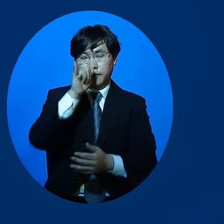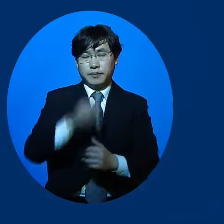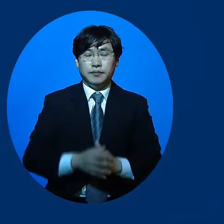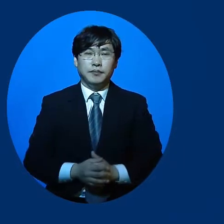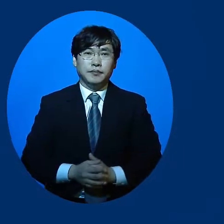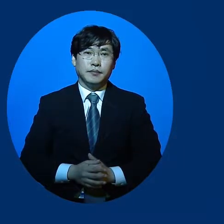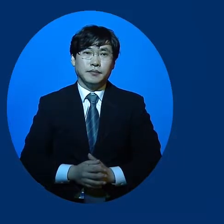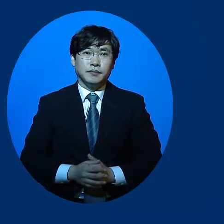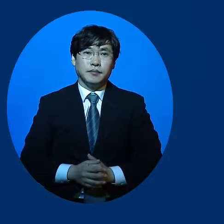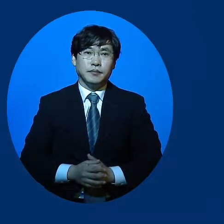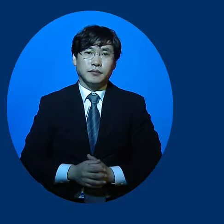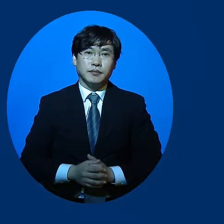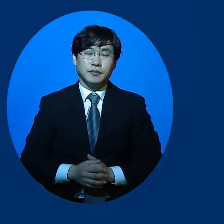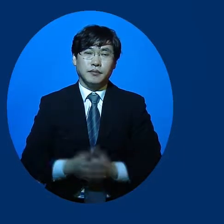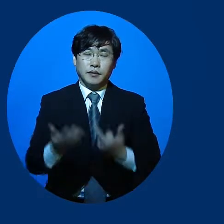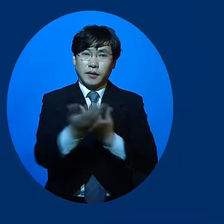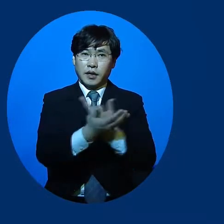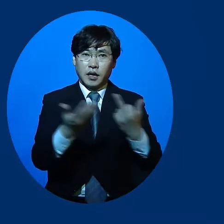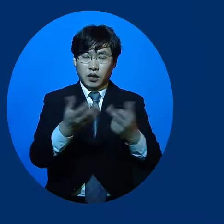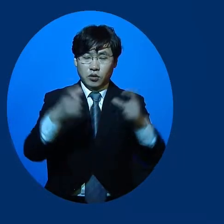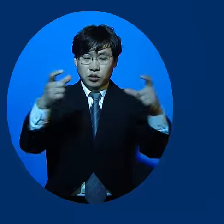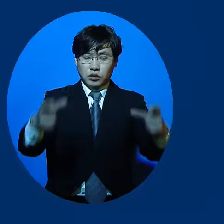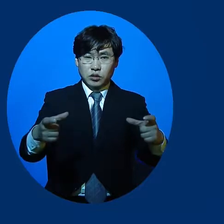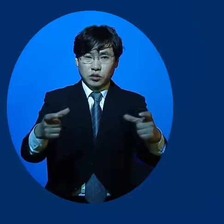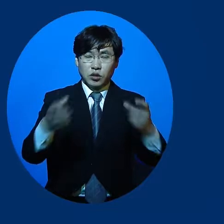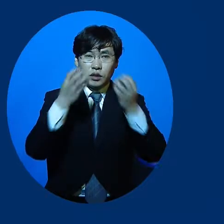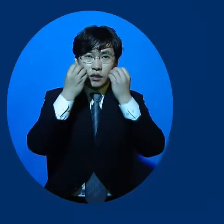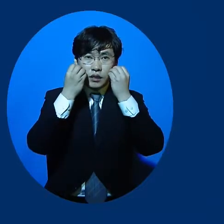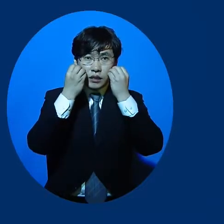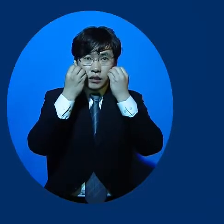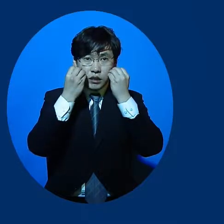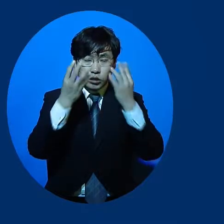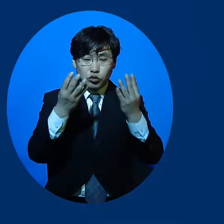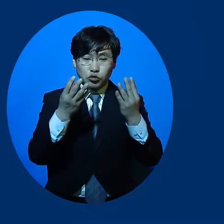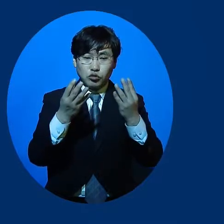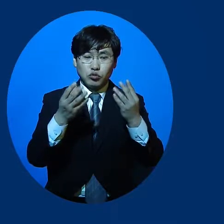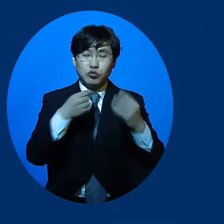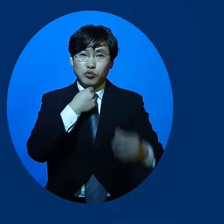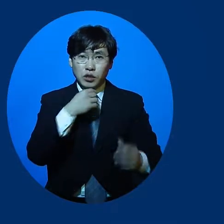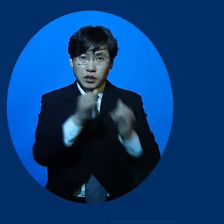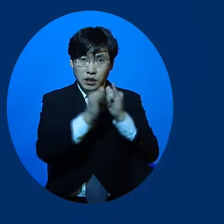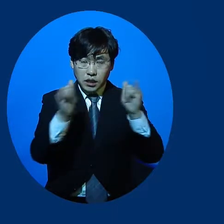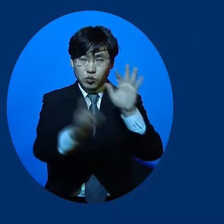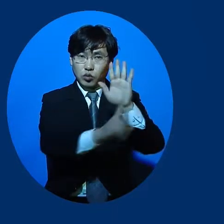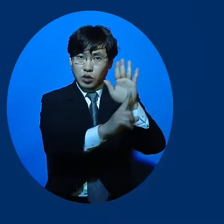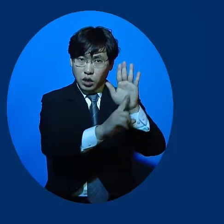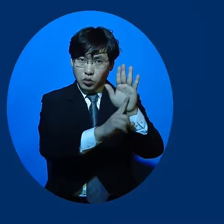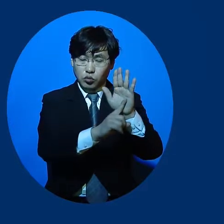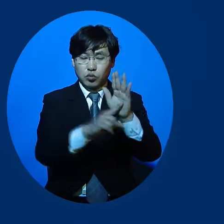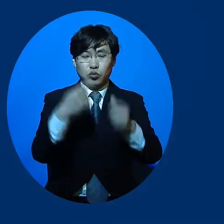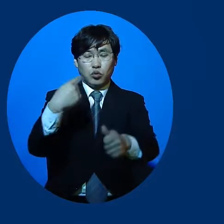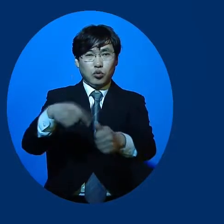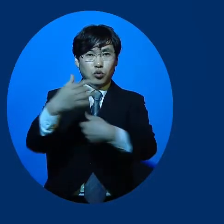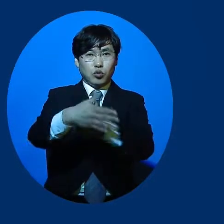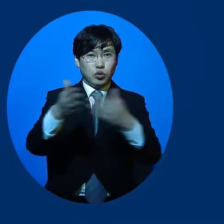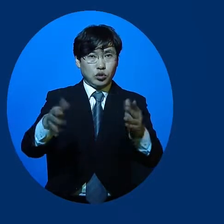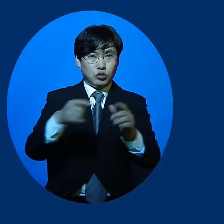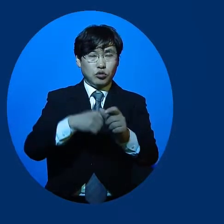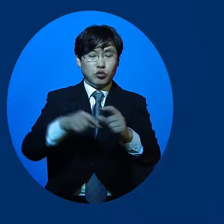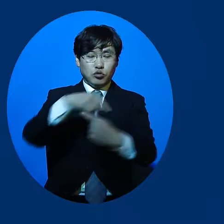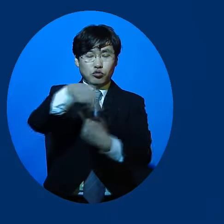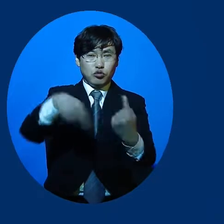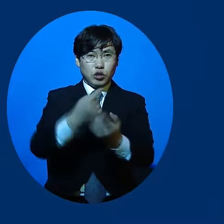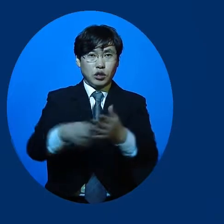있습니다. 강원도는 도내 신규 수요 발굴을 위한 생활체육 교실을 장애 유형별로